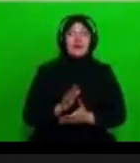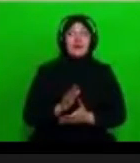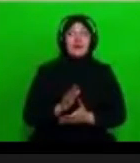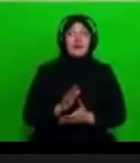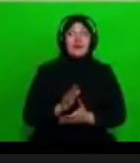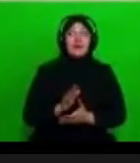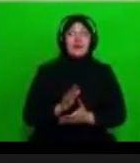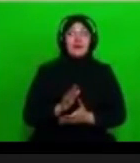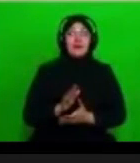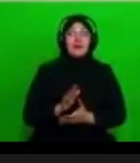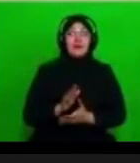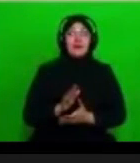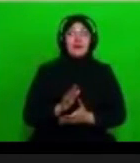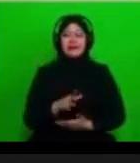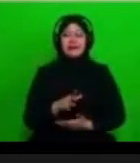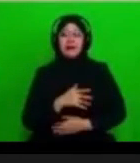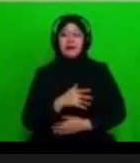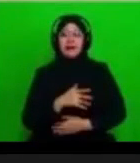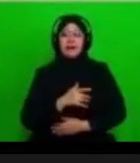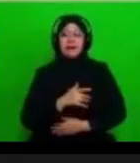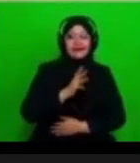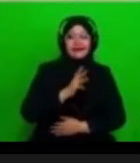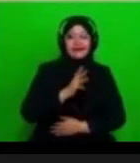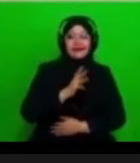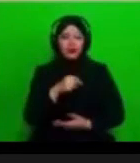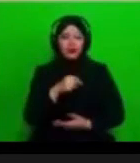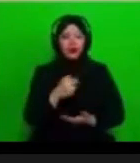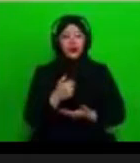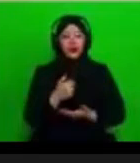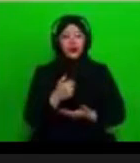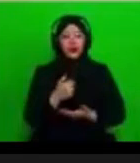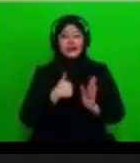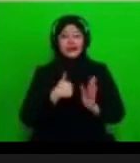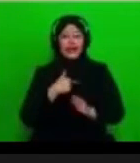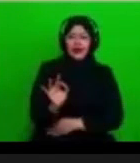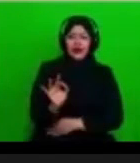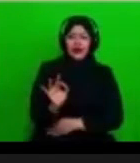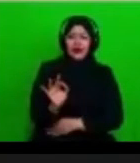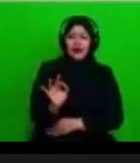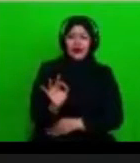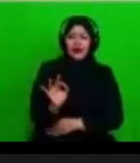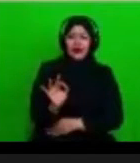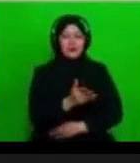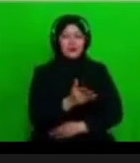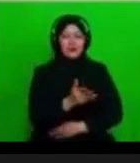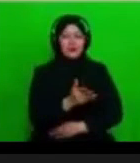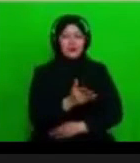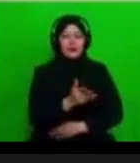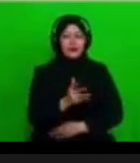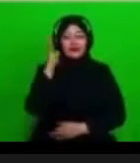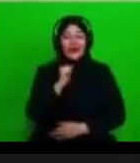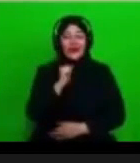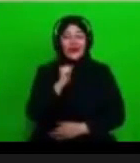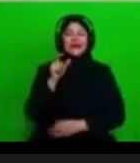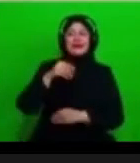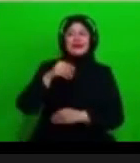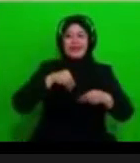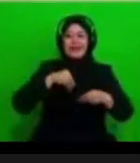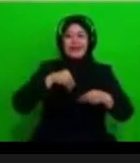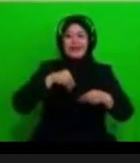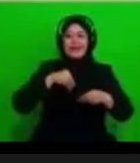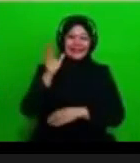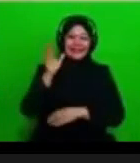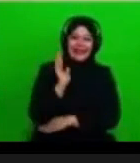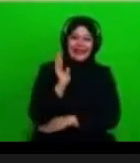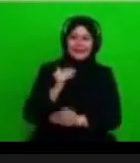nggak dihubungi gitu ya. Jadi makin penasaran itu nomor saya bukan ya. Kami juga penasaran, ibu-ibu juga penasaran untuk mendengarkan materi